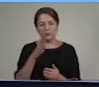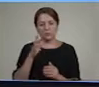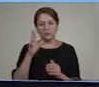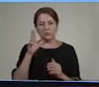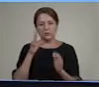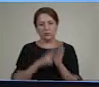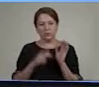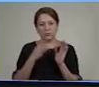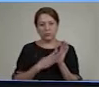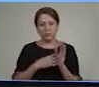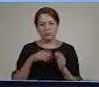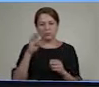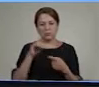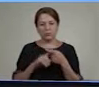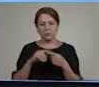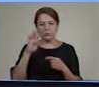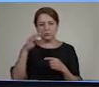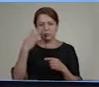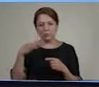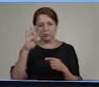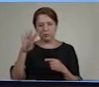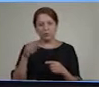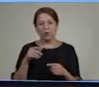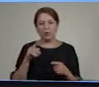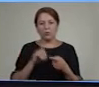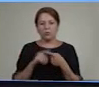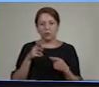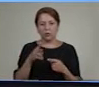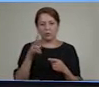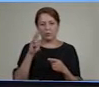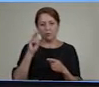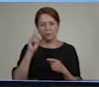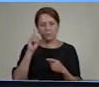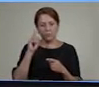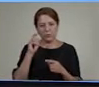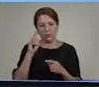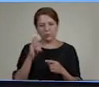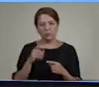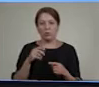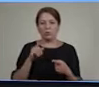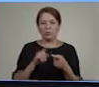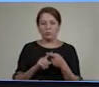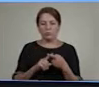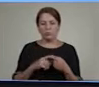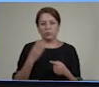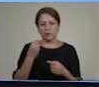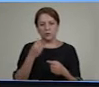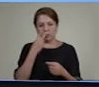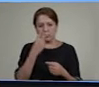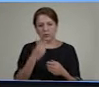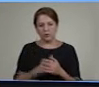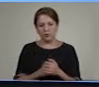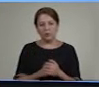5089 qo'shuv 444 qo'shuv 2100 qo'shuv 209. Bu yig'indini xohlasangiz,